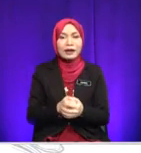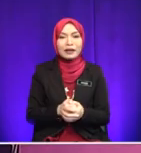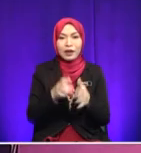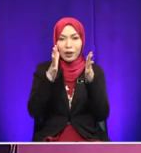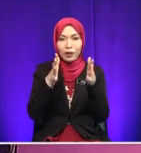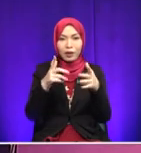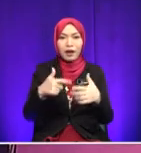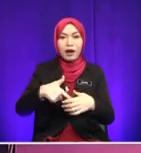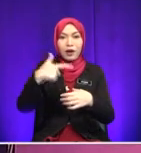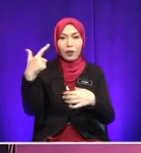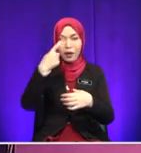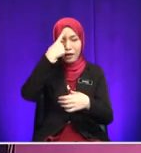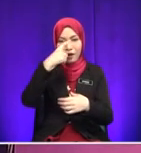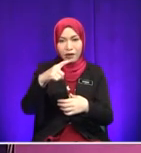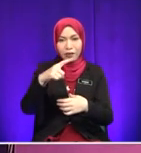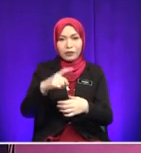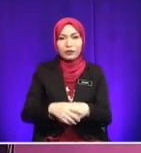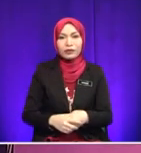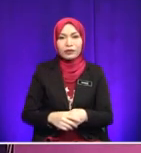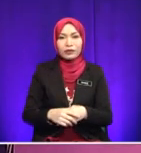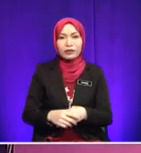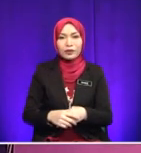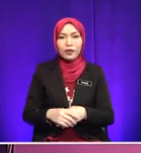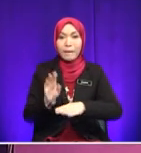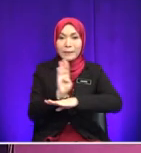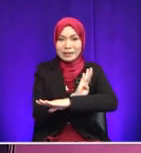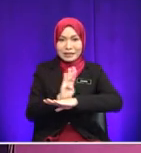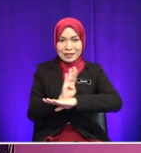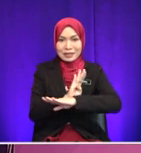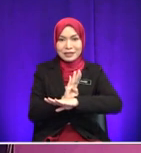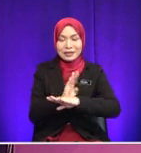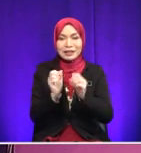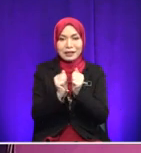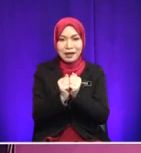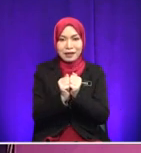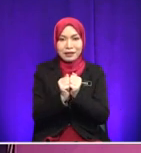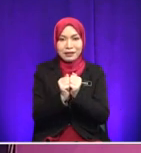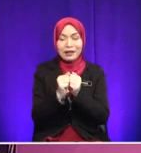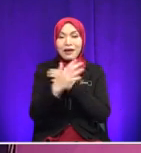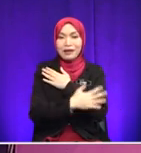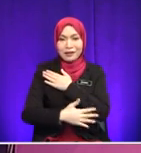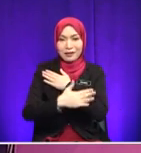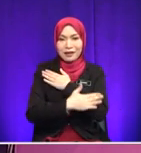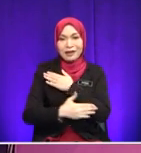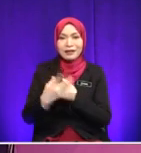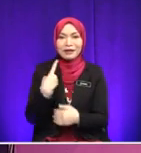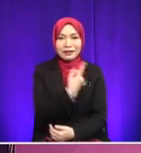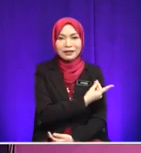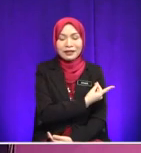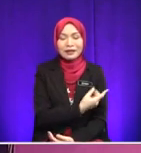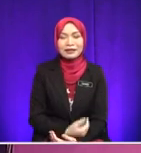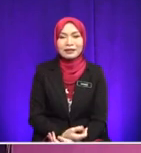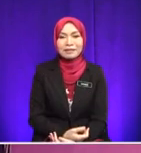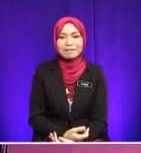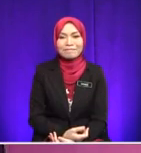kita untuk melabur dan secara tidak langsung menjana, memberi perkembangan kepada ekonomi negara kita. Contohnya negara Jepun itu